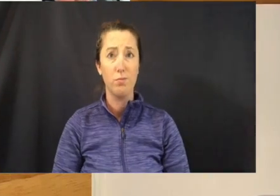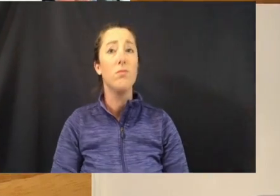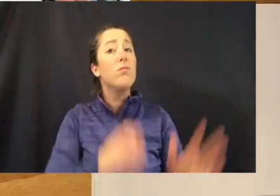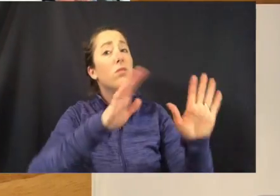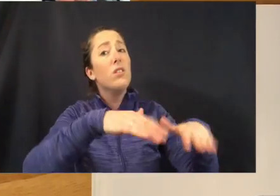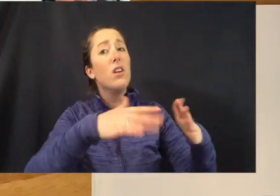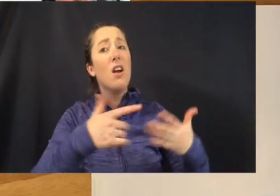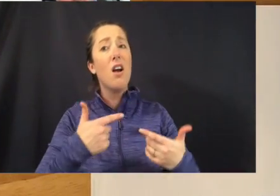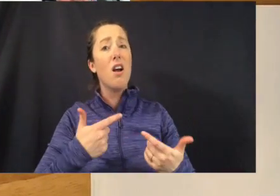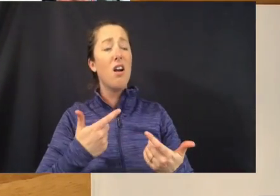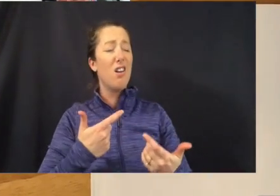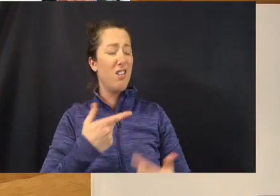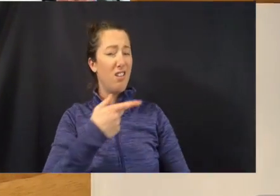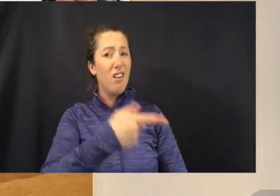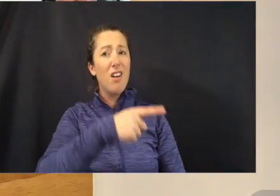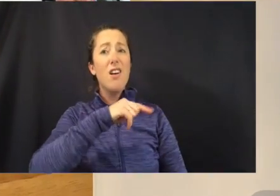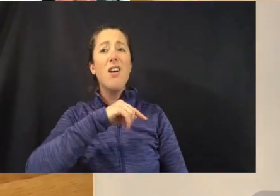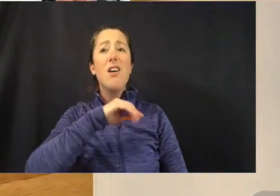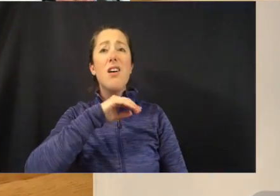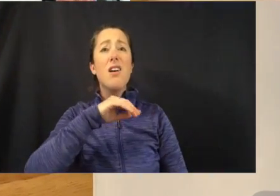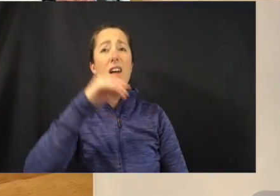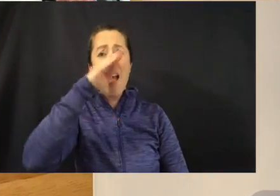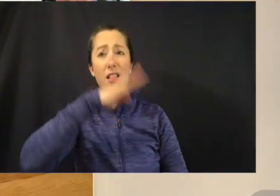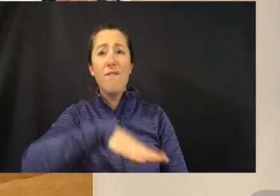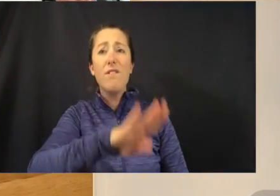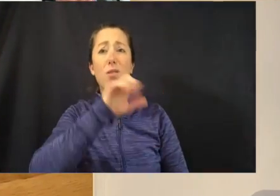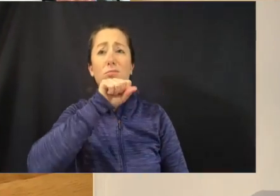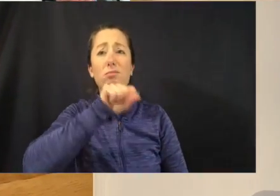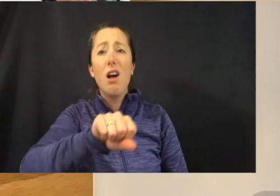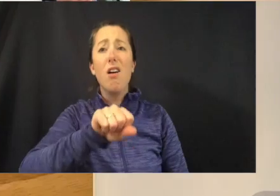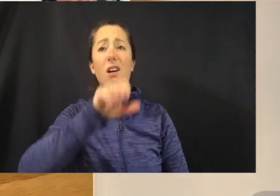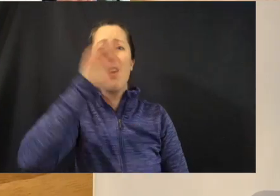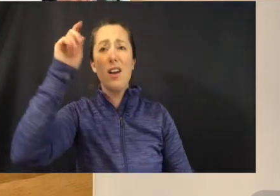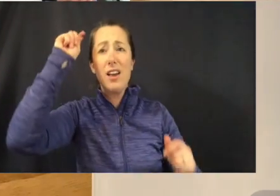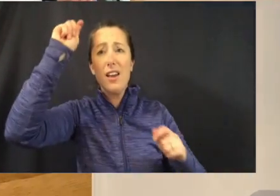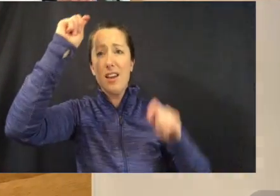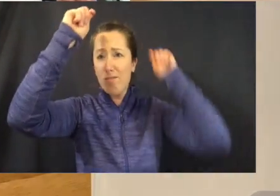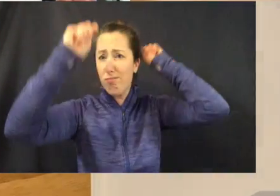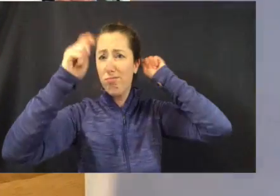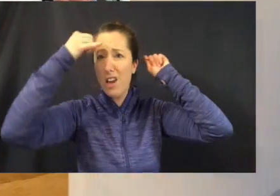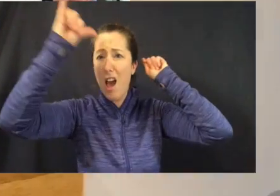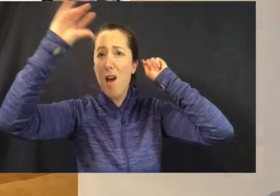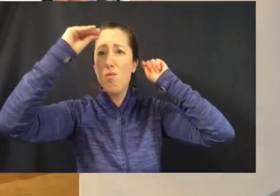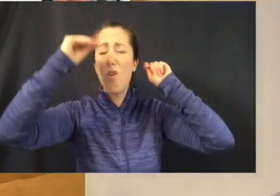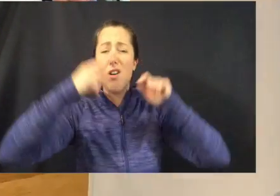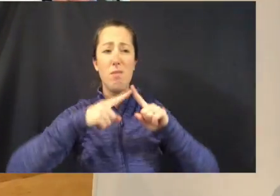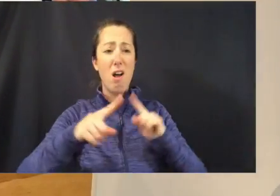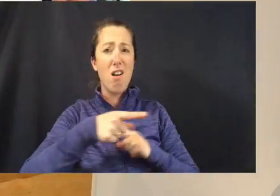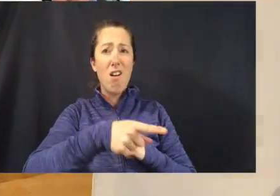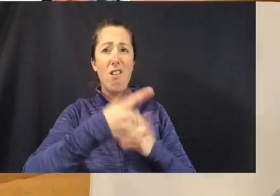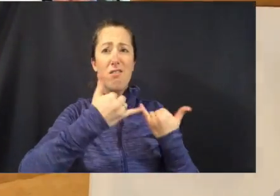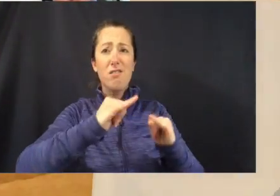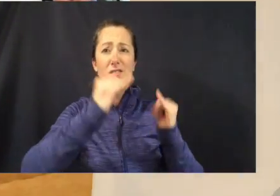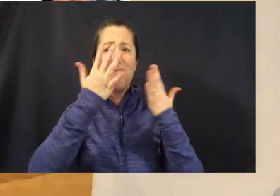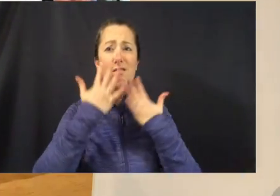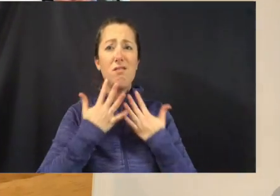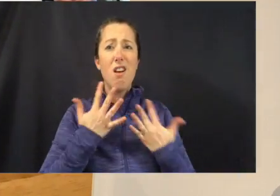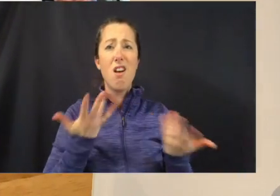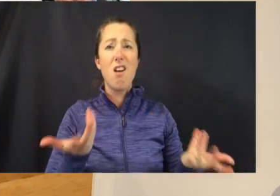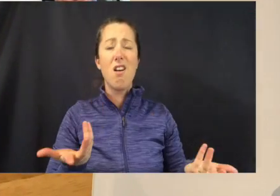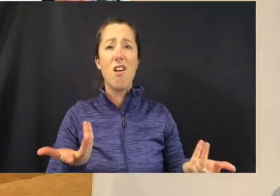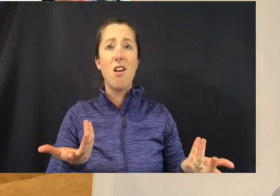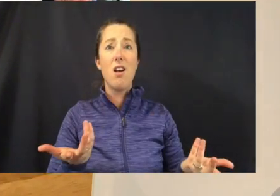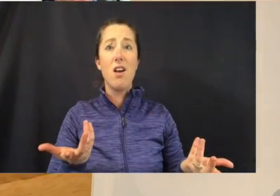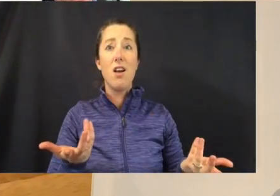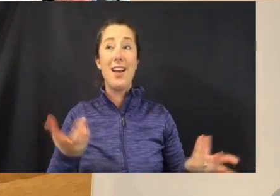Oh, Gerald loves cowboys, but he is still sad. Gérald aime les cowboys, mais il est encore